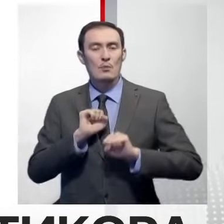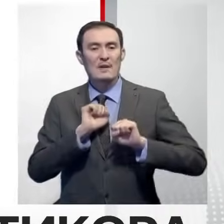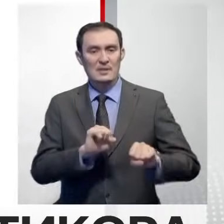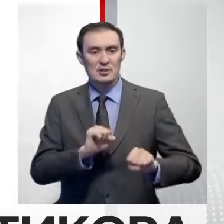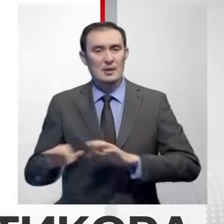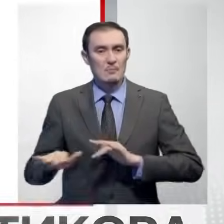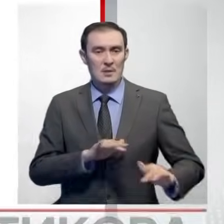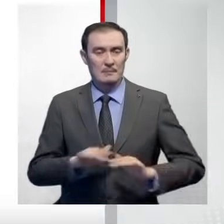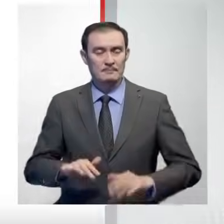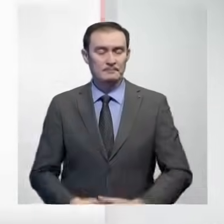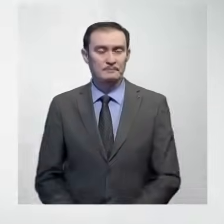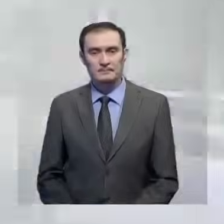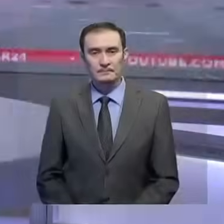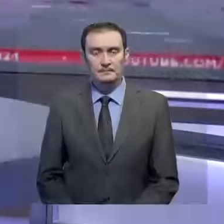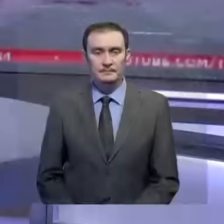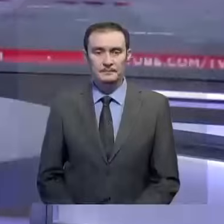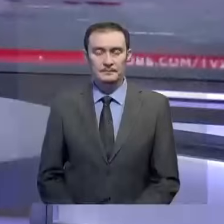мер.